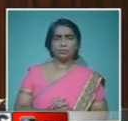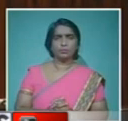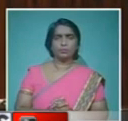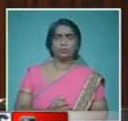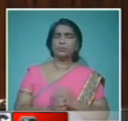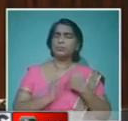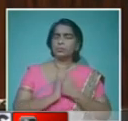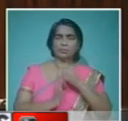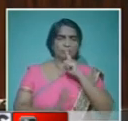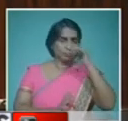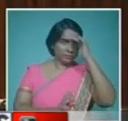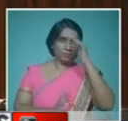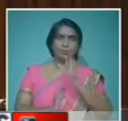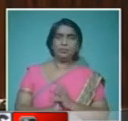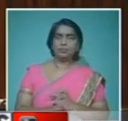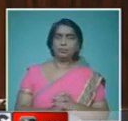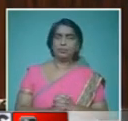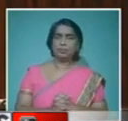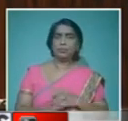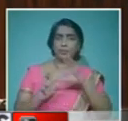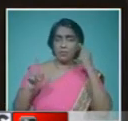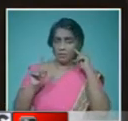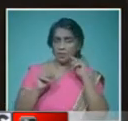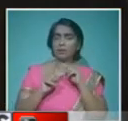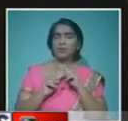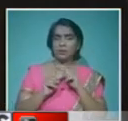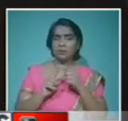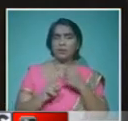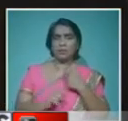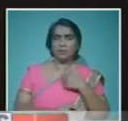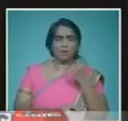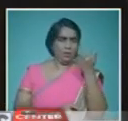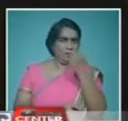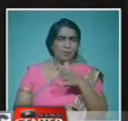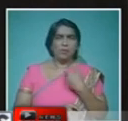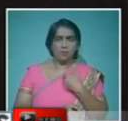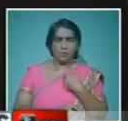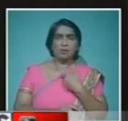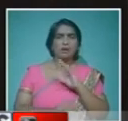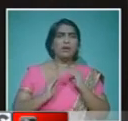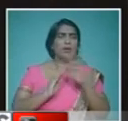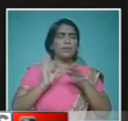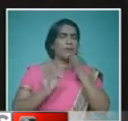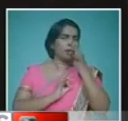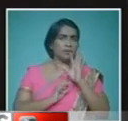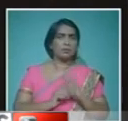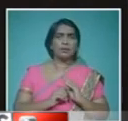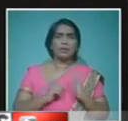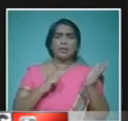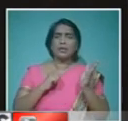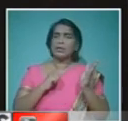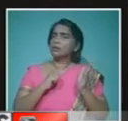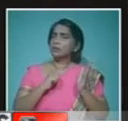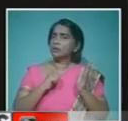ගරු කතානායකතුමනි මේ කාරණාව අපි තරේ හෙලා දකිනවා. අර ගමේ කතාවක් තියෙනවා යකඩ මල්ලට